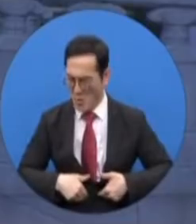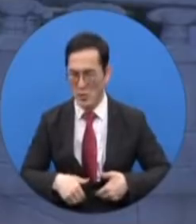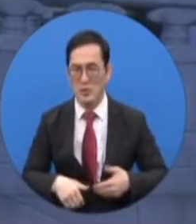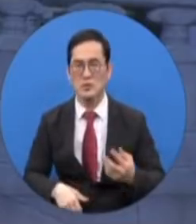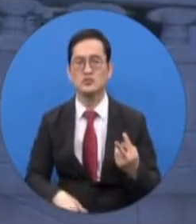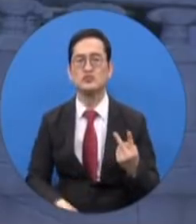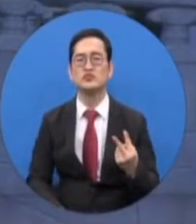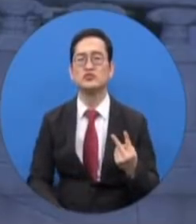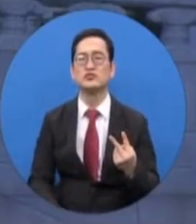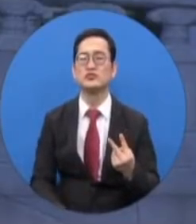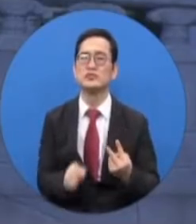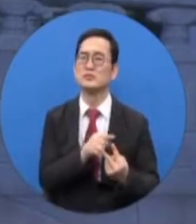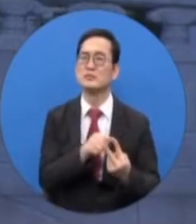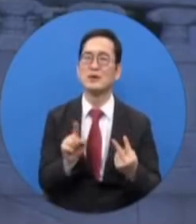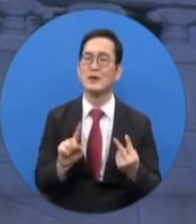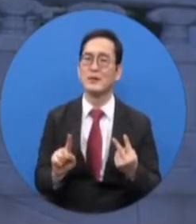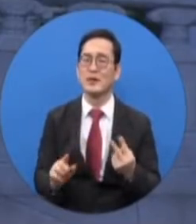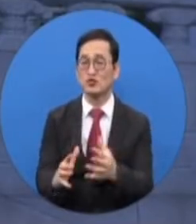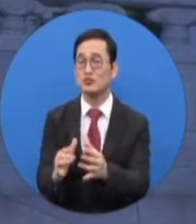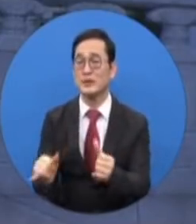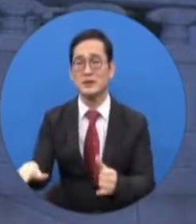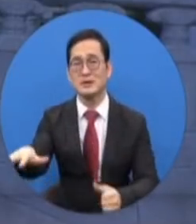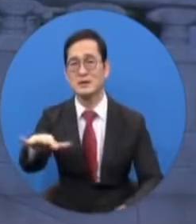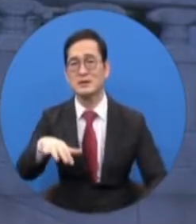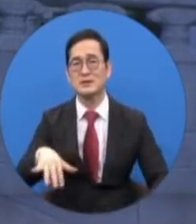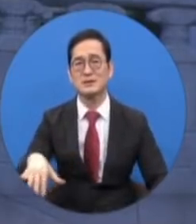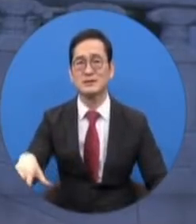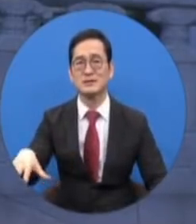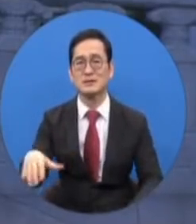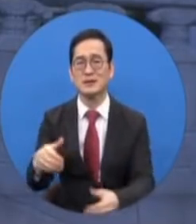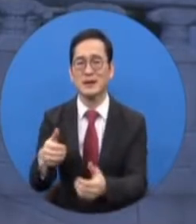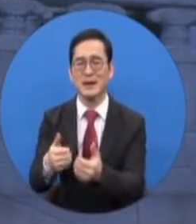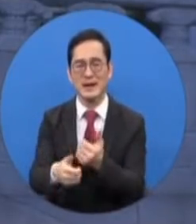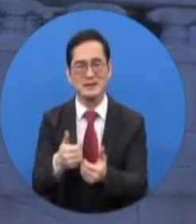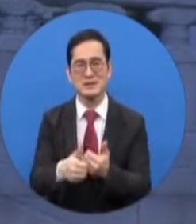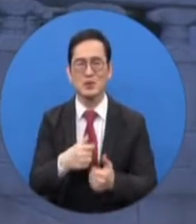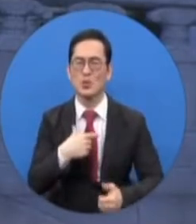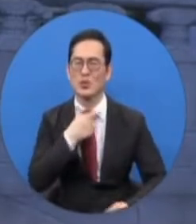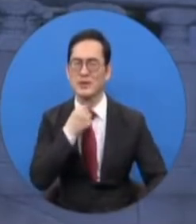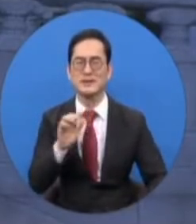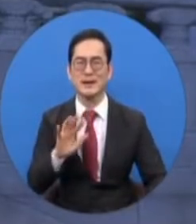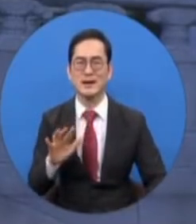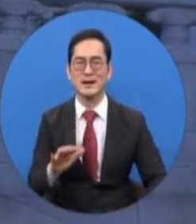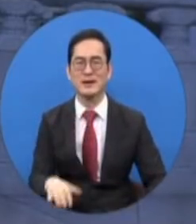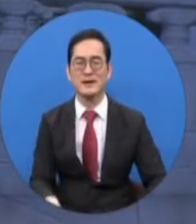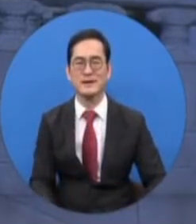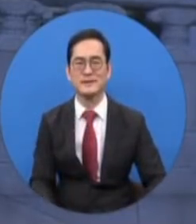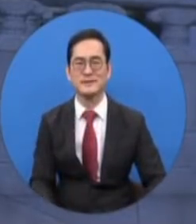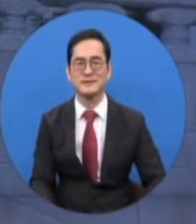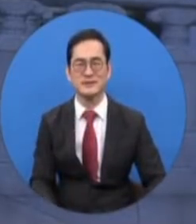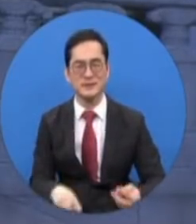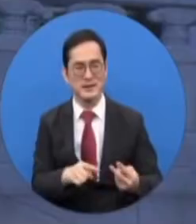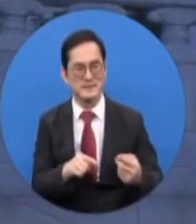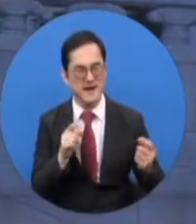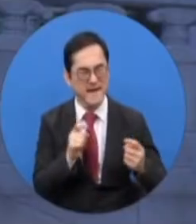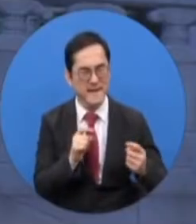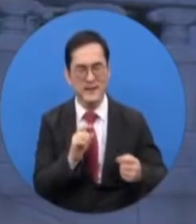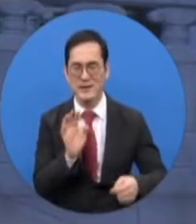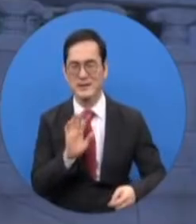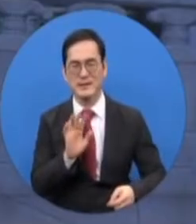때문에 극과 극으로 양측 모두 다 달려가지 않을 것이다 라는 생각도 듭니다. 그 가운데